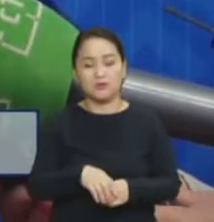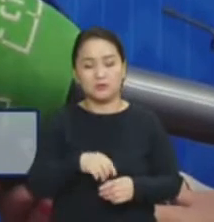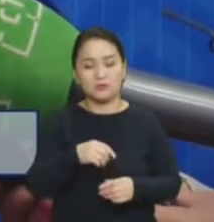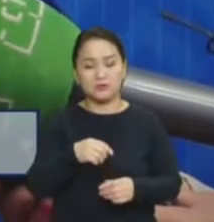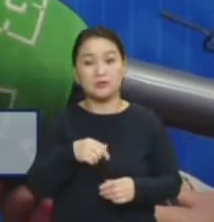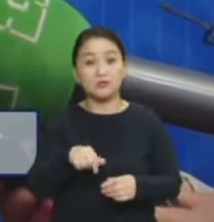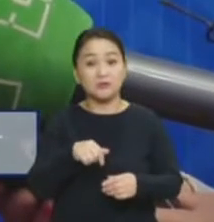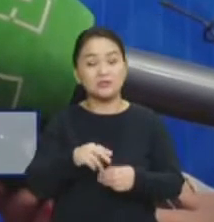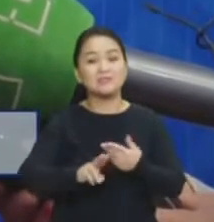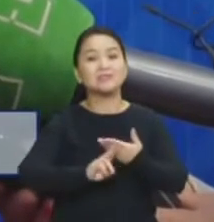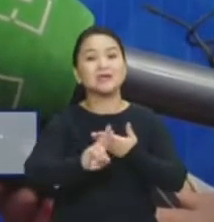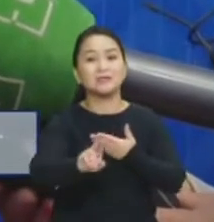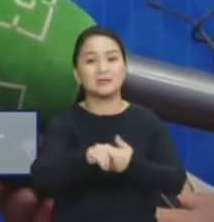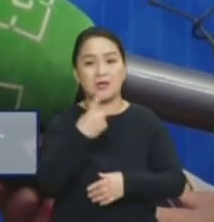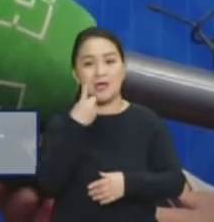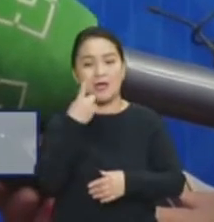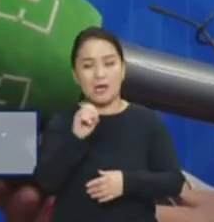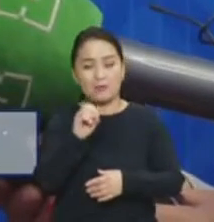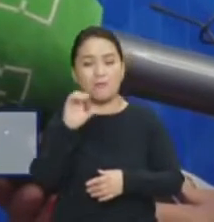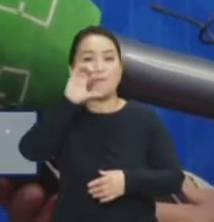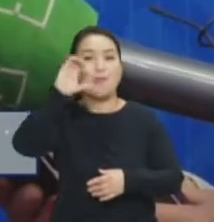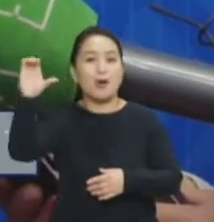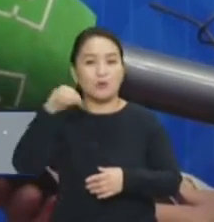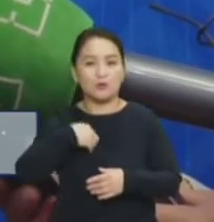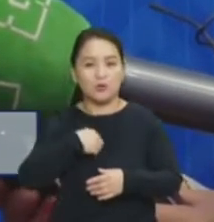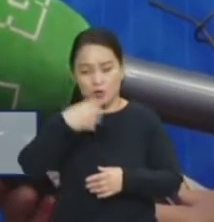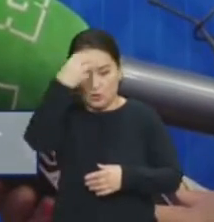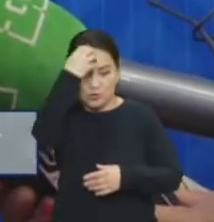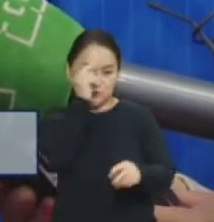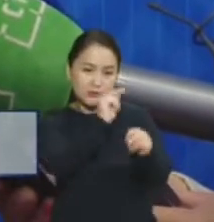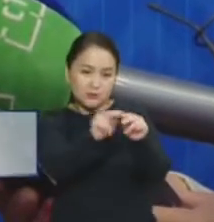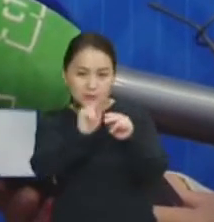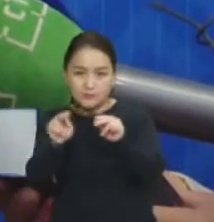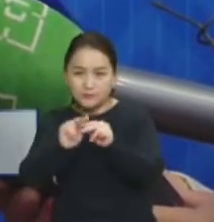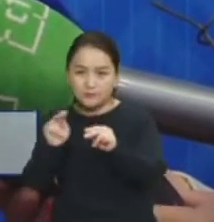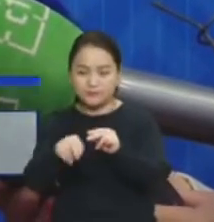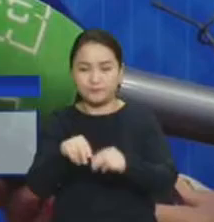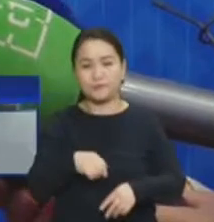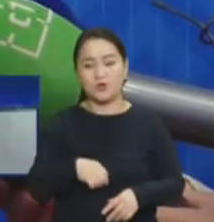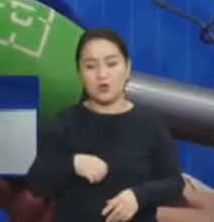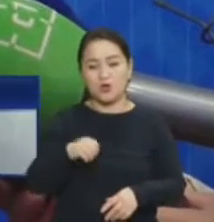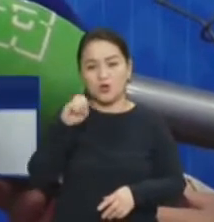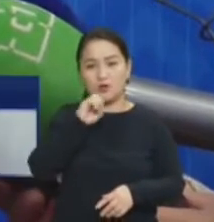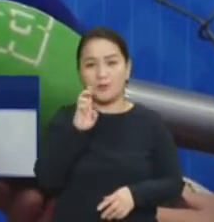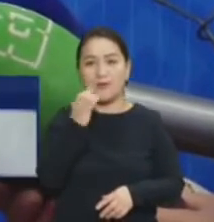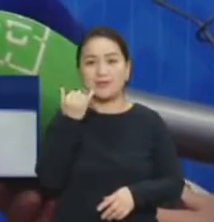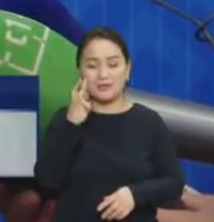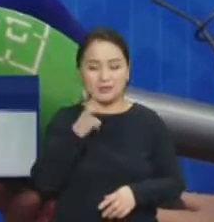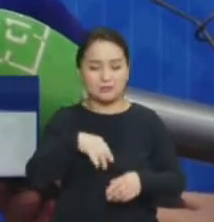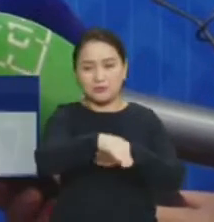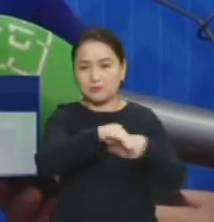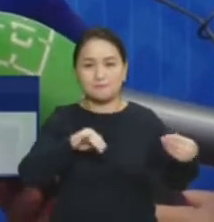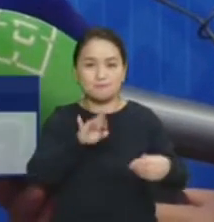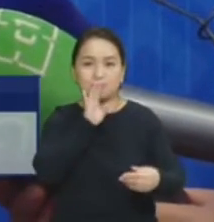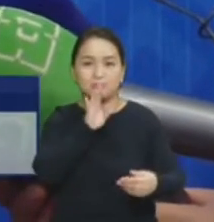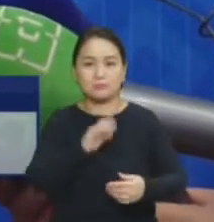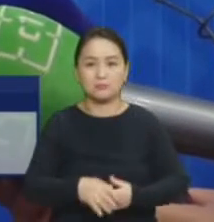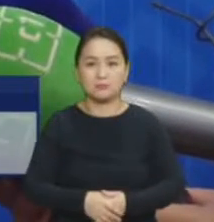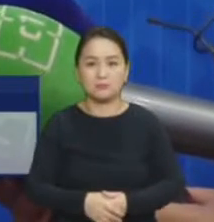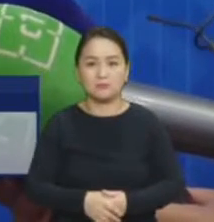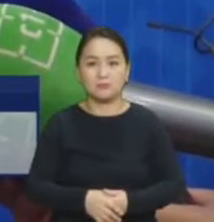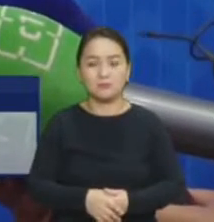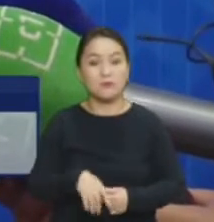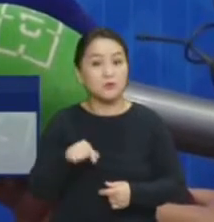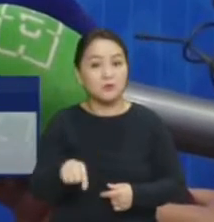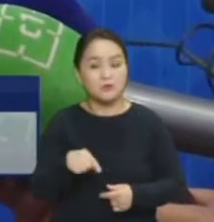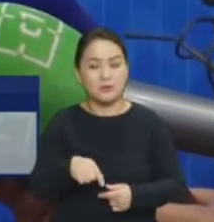дүнстийг цаашдаа бид нэр 10 орчим аж ахуйн нэгжийг одоо төрийн ажилтны процесс явьж байгаа. Энэ дээр бол ерхий байцаагчийн хүмүүс энийг хүчингү болгоно.